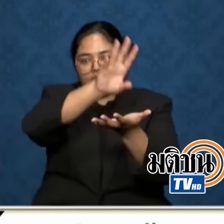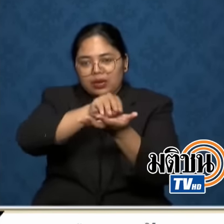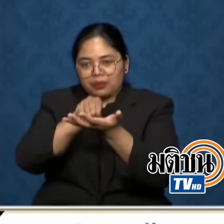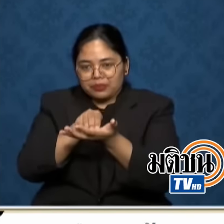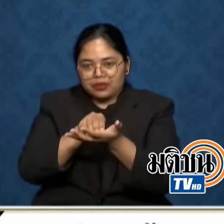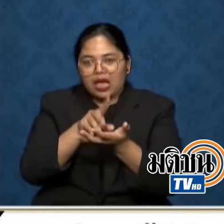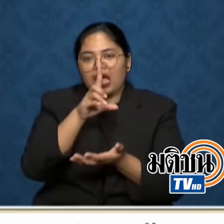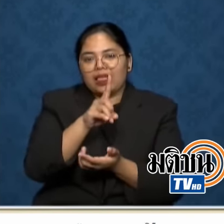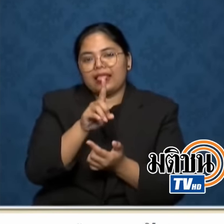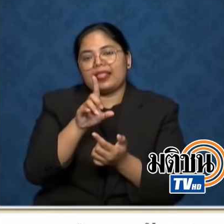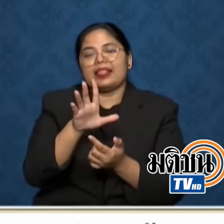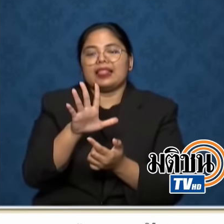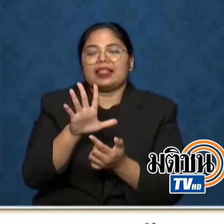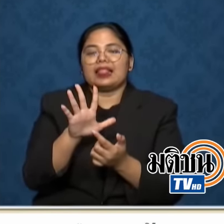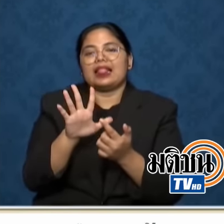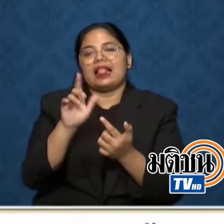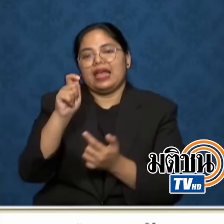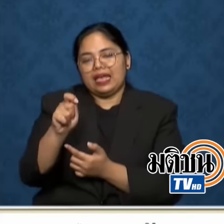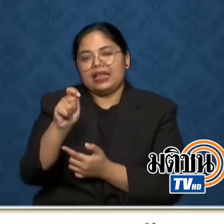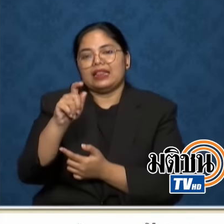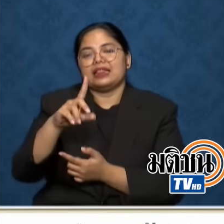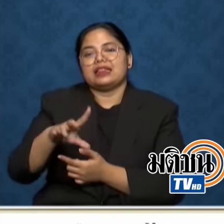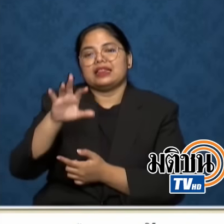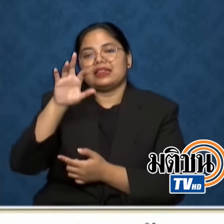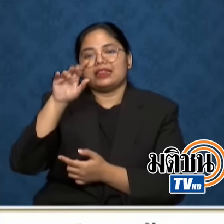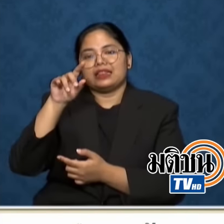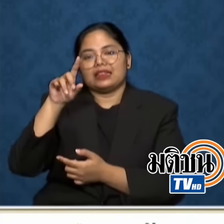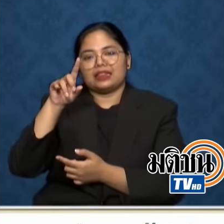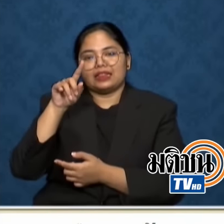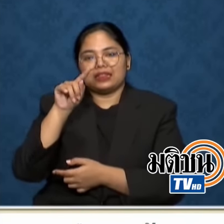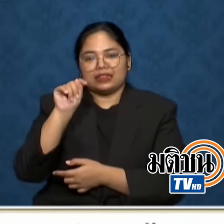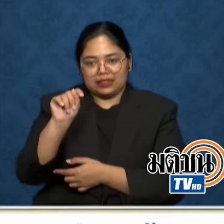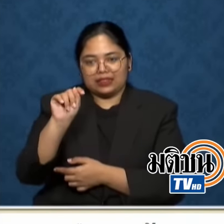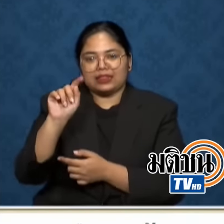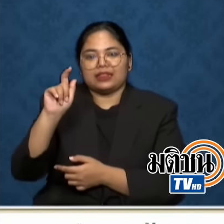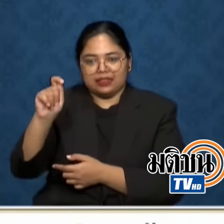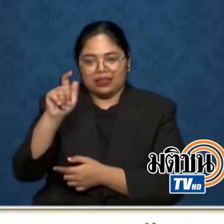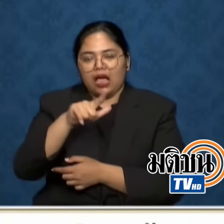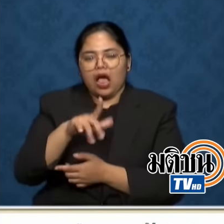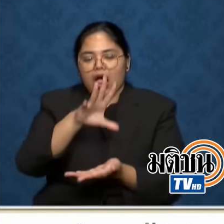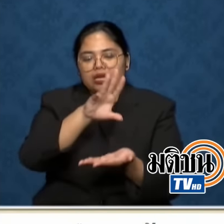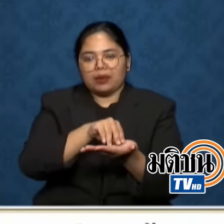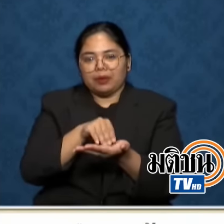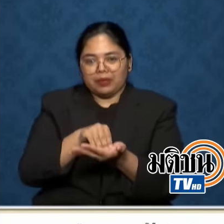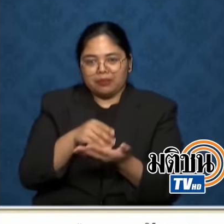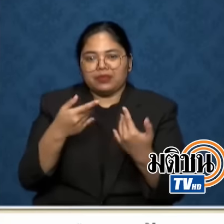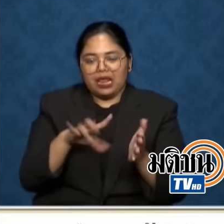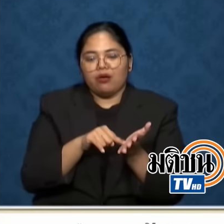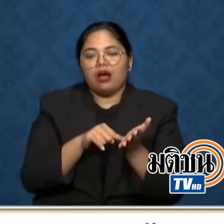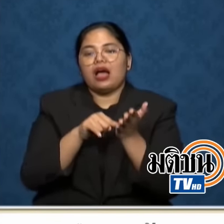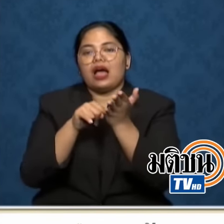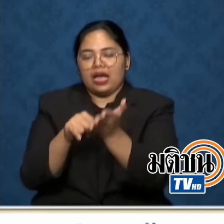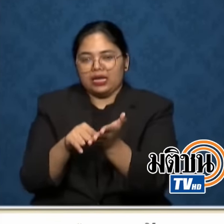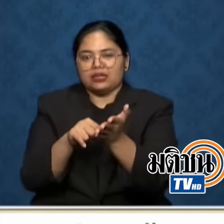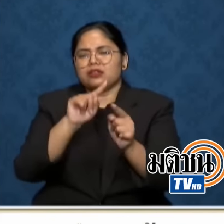ที่นี้คืออะไรให้ผู้ประกอบการครับไม่ว่าจะเป็นคนที่ทำเศรษฐกิจสร้างสรรค์ต่างๆเนี่ยได้เอาข้อมูลของตลาดไปใช้ประเทศอิน